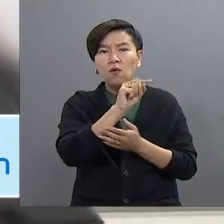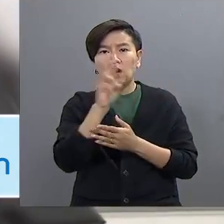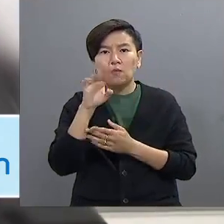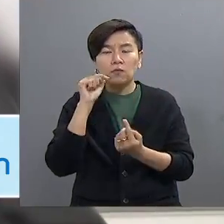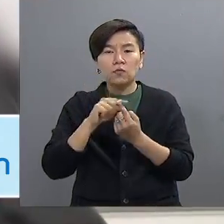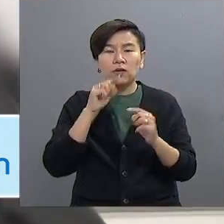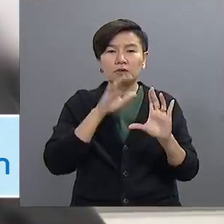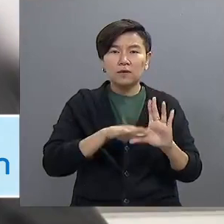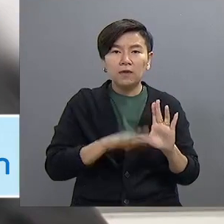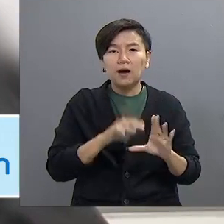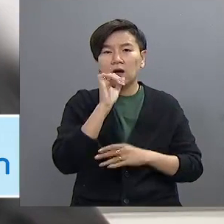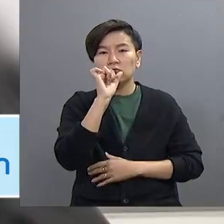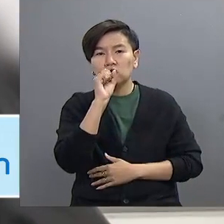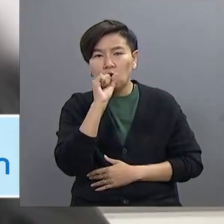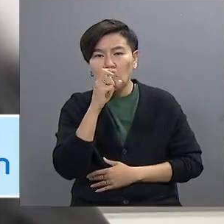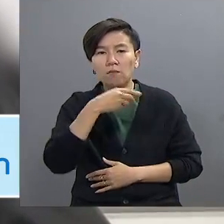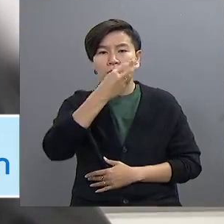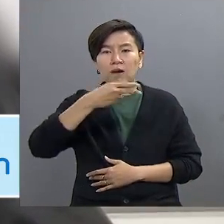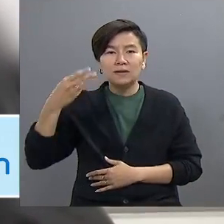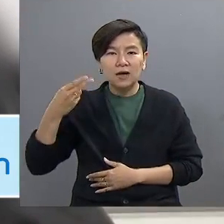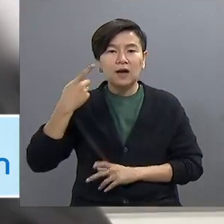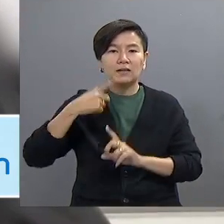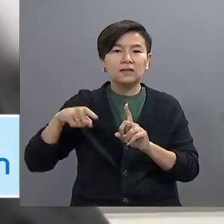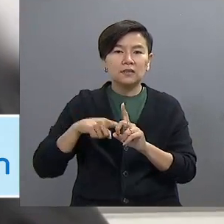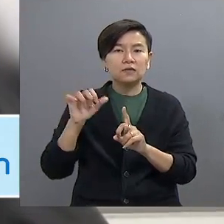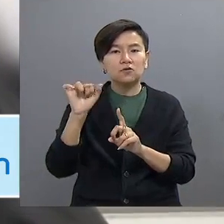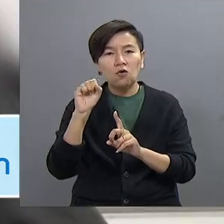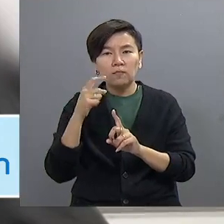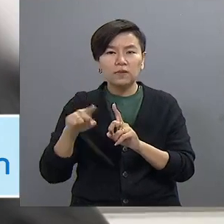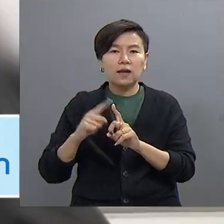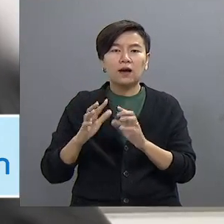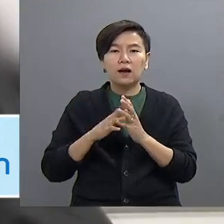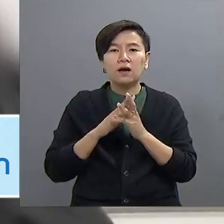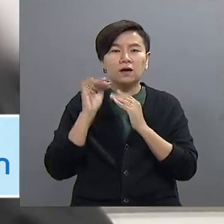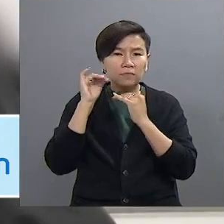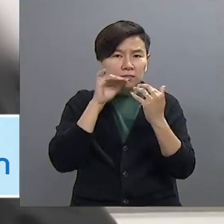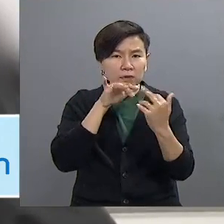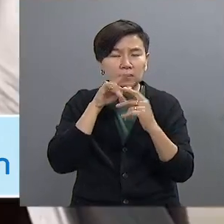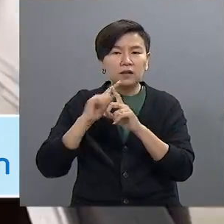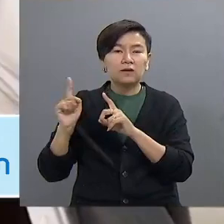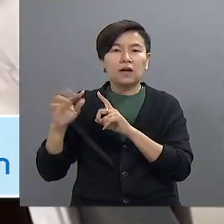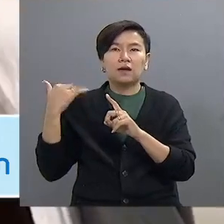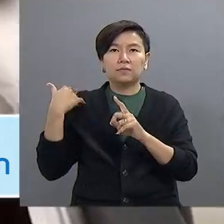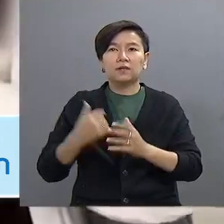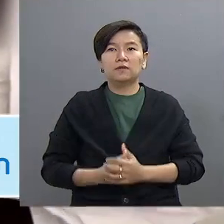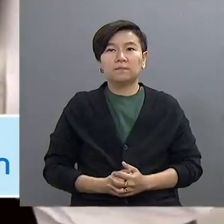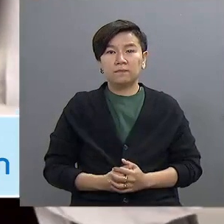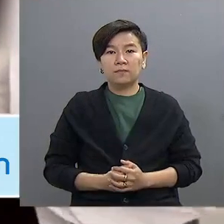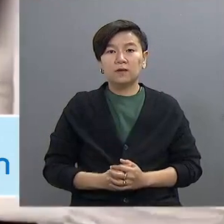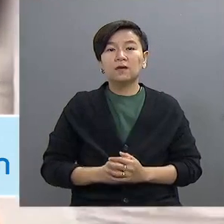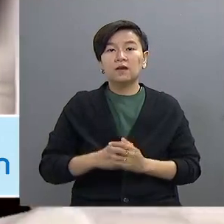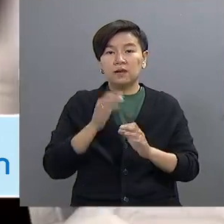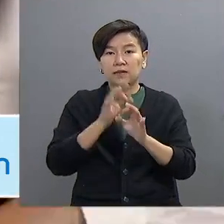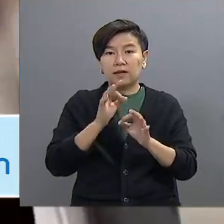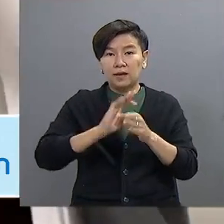าวัดระดับภาษาค่าติดต่อประสานงานเงินเนี่ยให้บัญชีของบริษัทเอเจนซี่ไป5ครั้ง